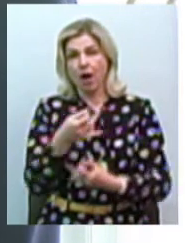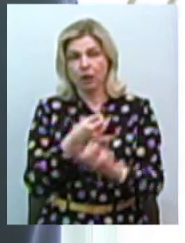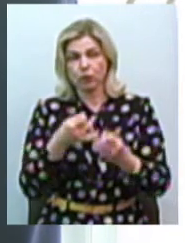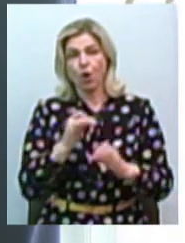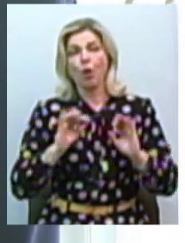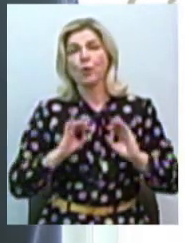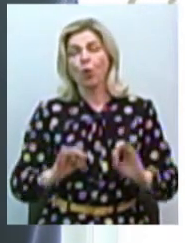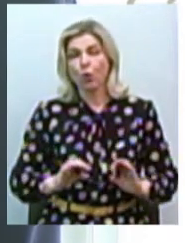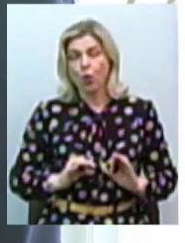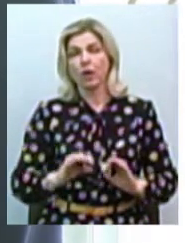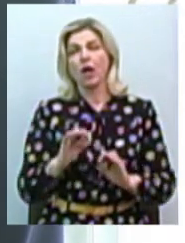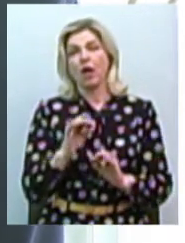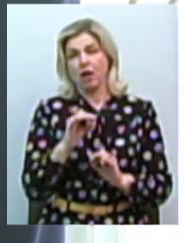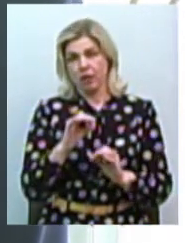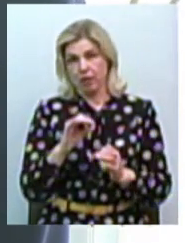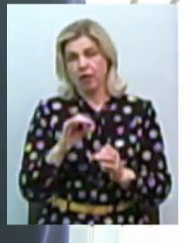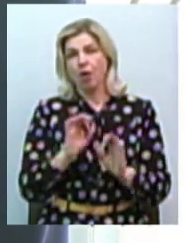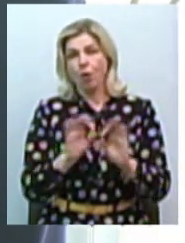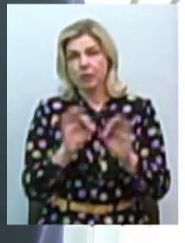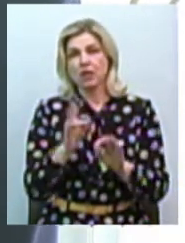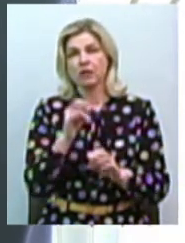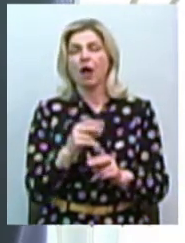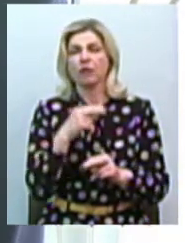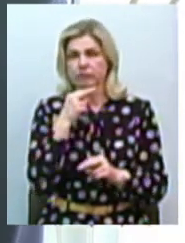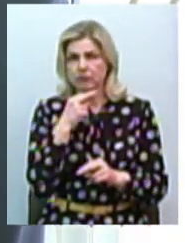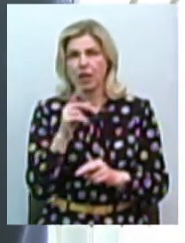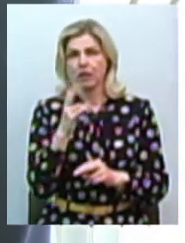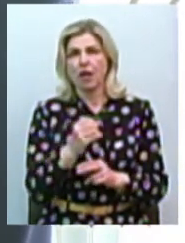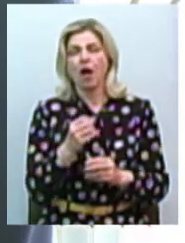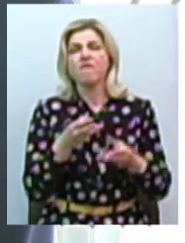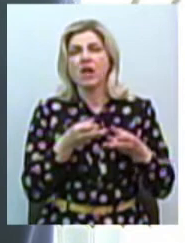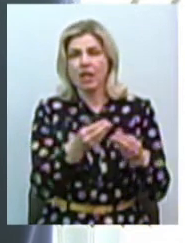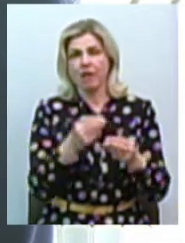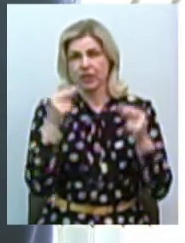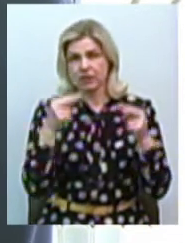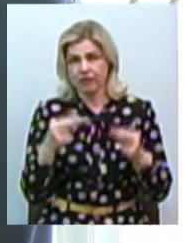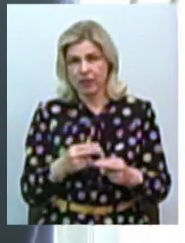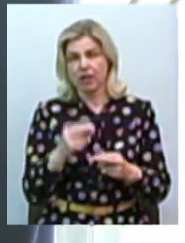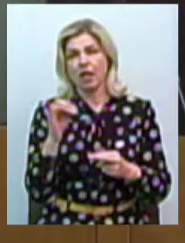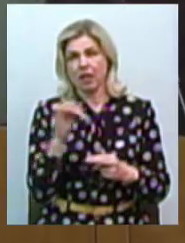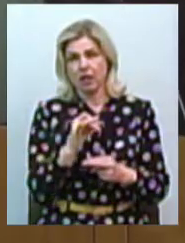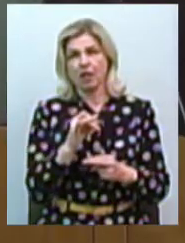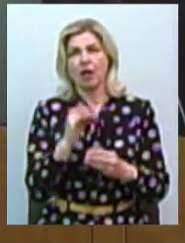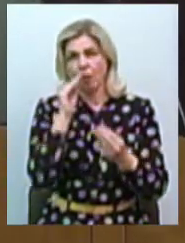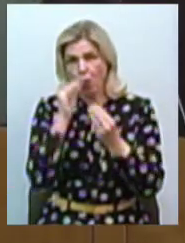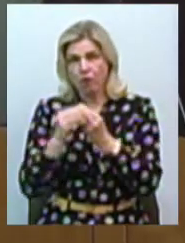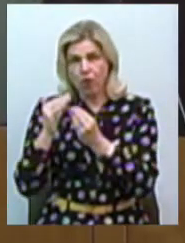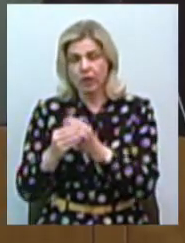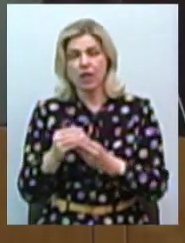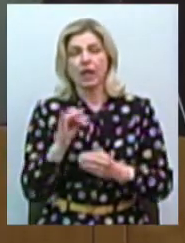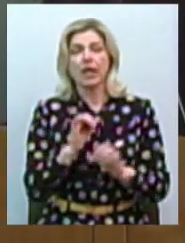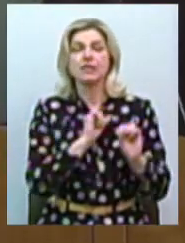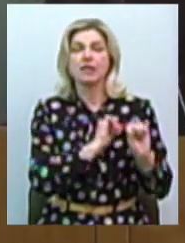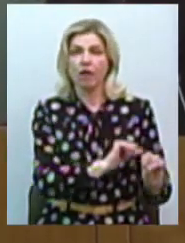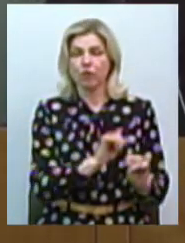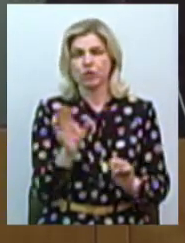Михайло Коніщук продублював ризики з акцентом на ймовірність впливу на свідків, слідство та переховування. Захист зі свого боку